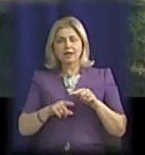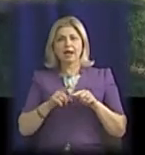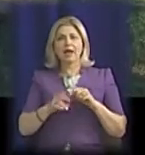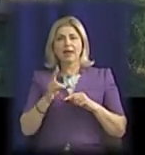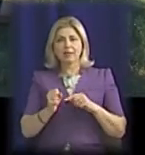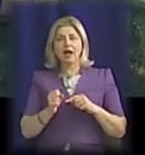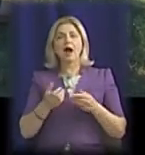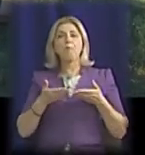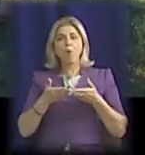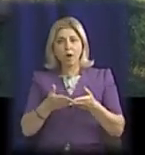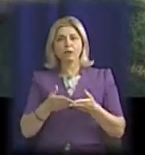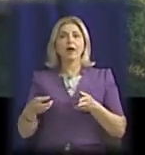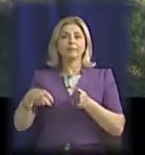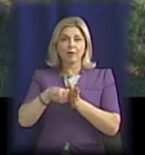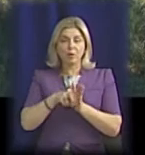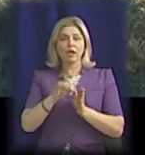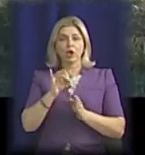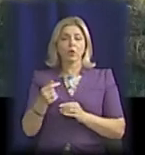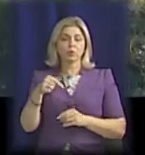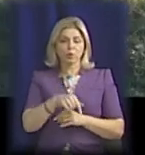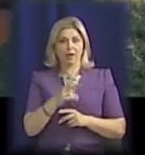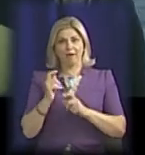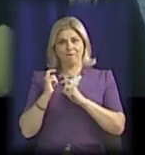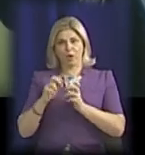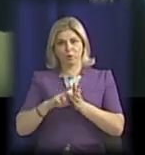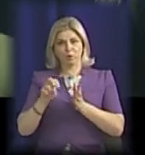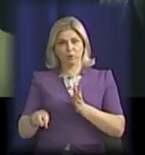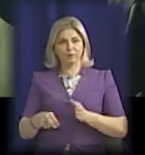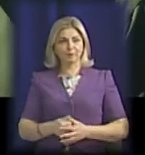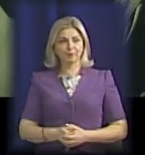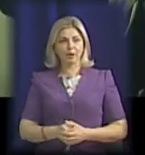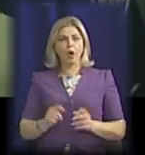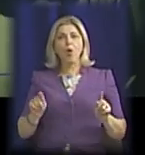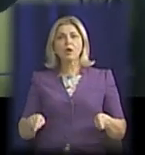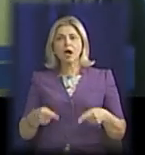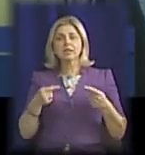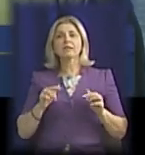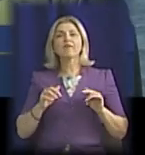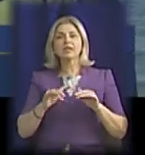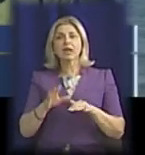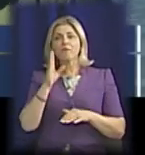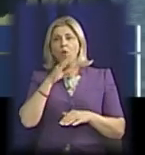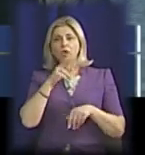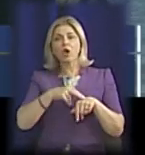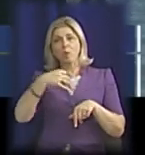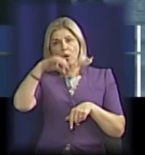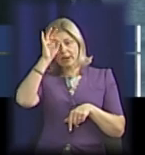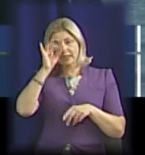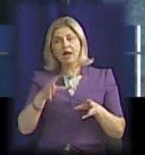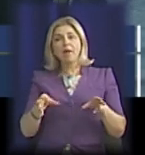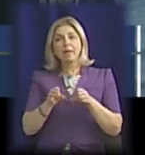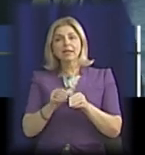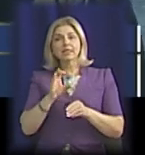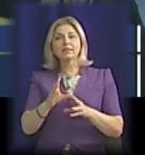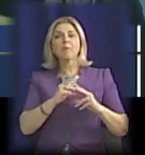Беремо на борт тару парашутно-десантної і сюди, на вигрузку. Організована взаємодія з водною поліцією, організована